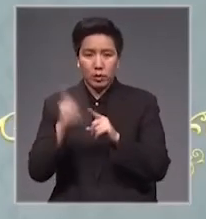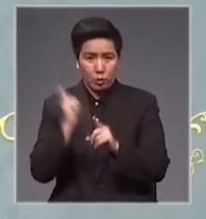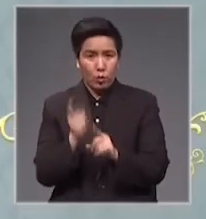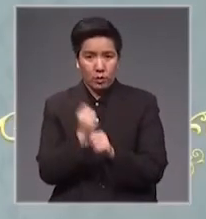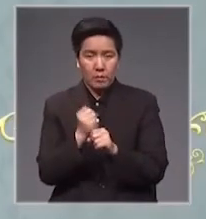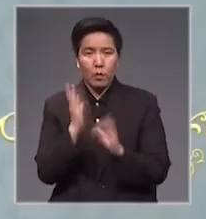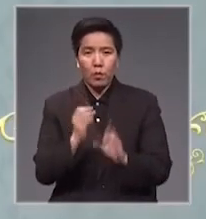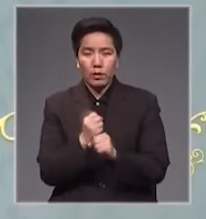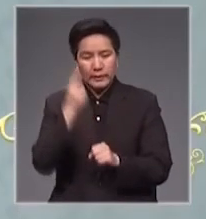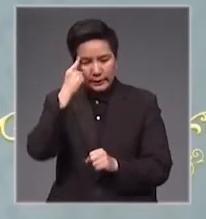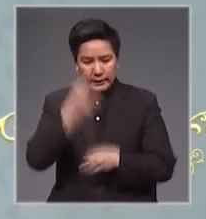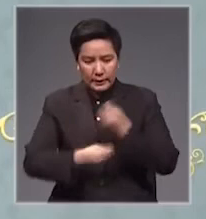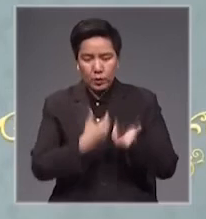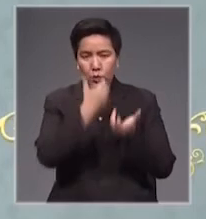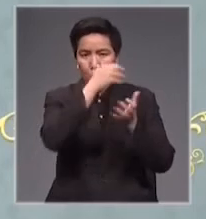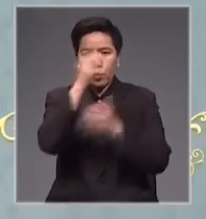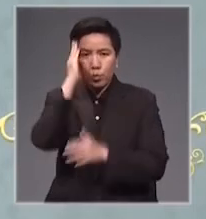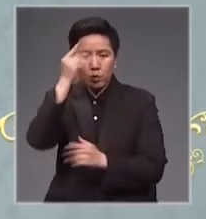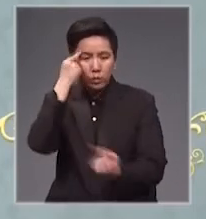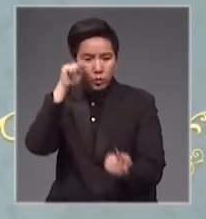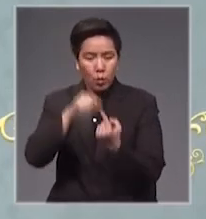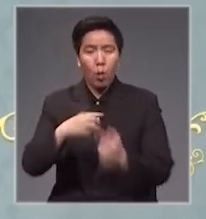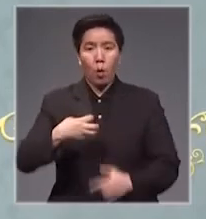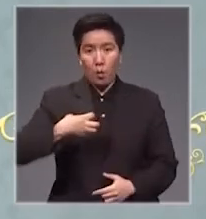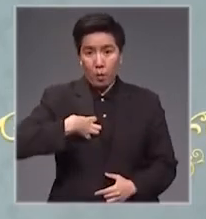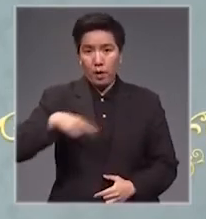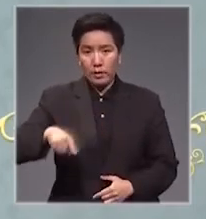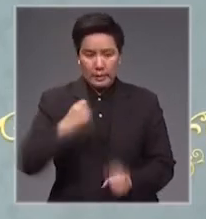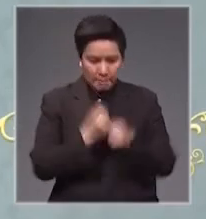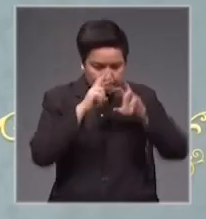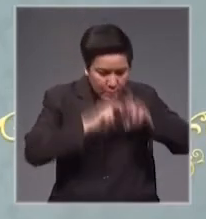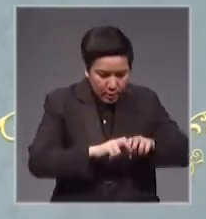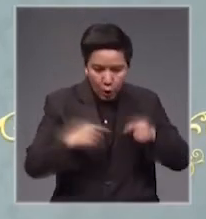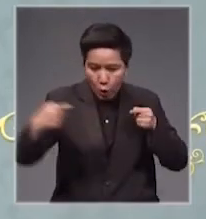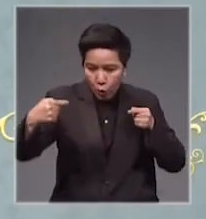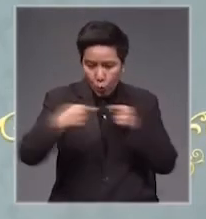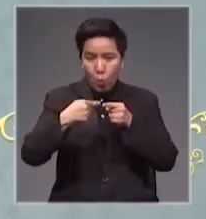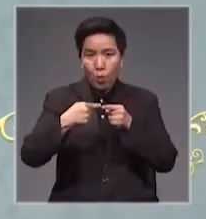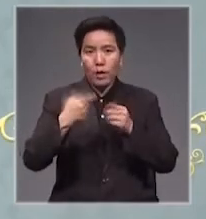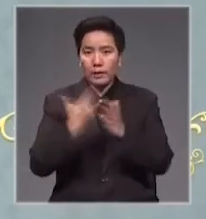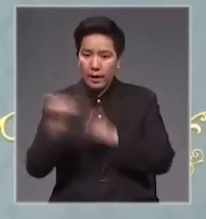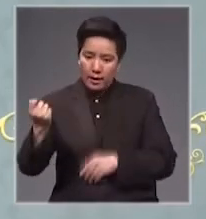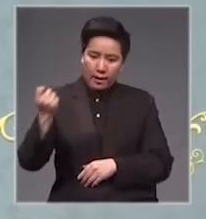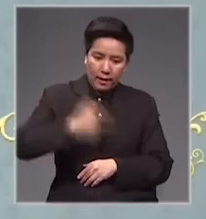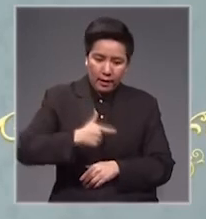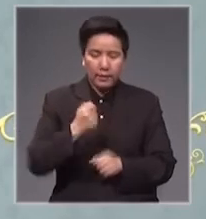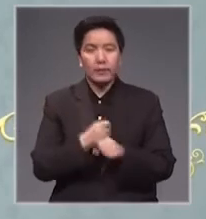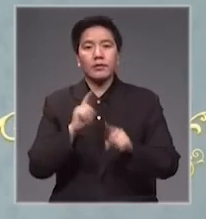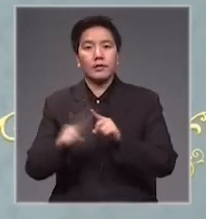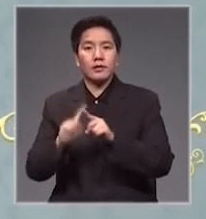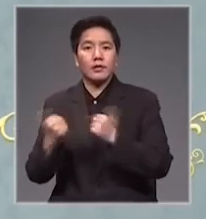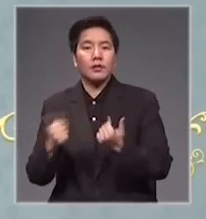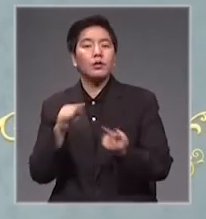ลาดให้เกิดขึ้นให้ได้ตรงความต้องการของประเทศมีผลตอบแทนให้กับผู้วิจัยคณะวิจัยนะครับในหลากหลายกิจกรรมโดยเฉพาะ